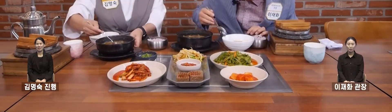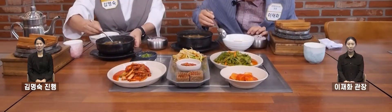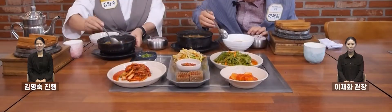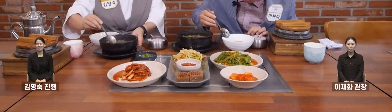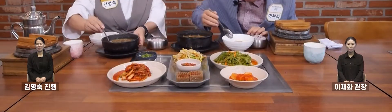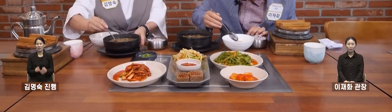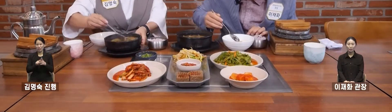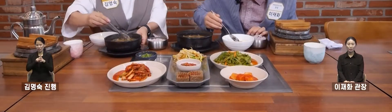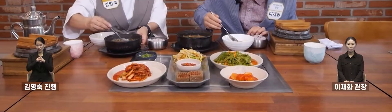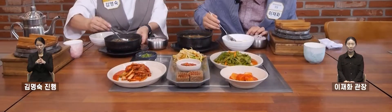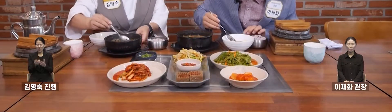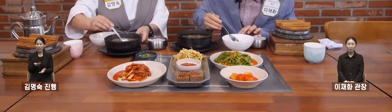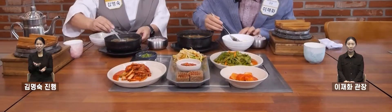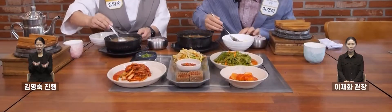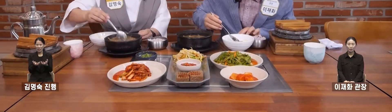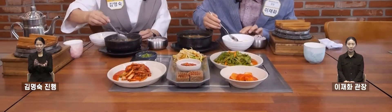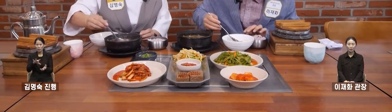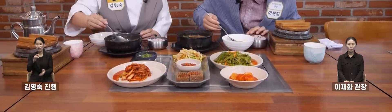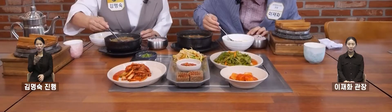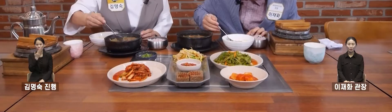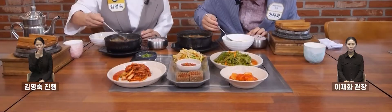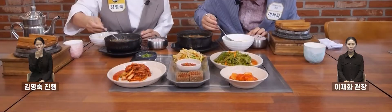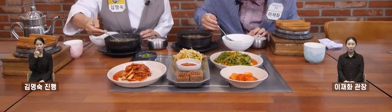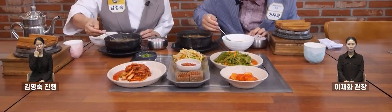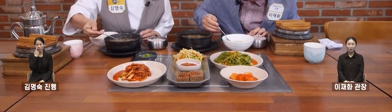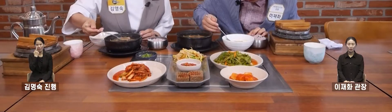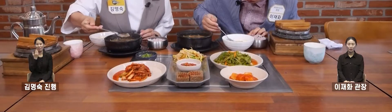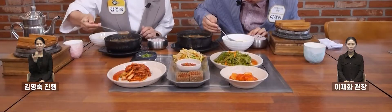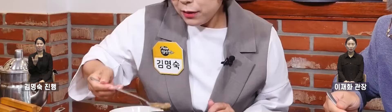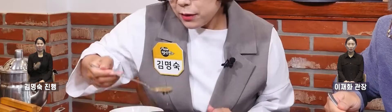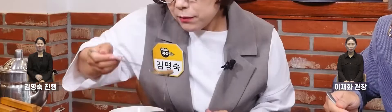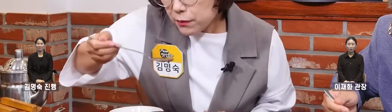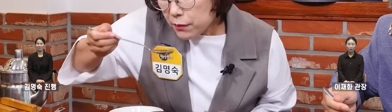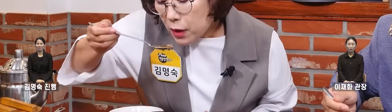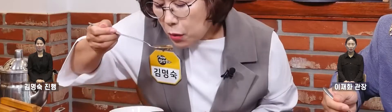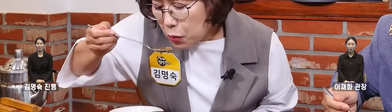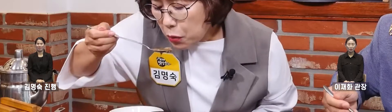자, 추어탕을 한번 맛을 보도록 하겠습니다.